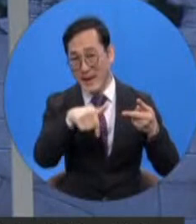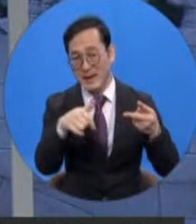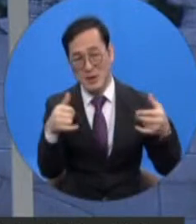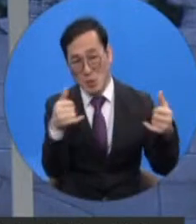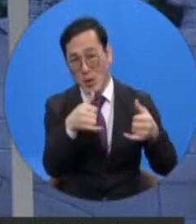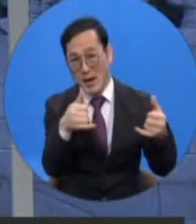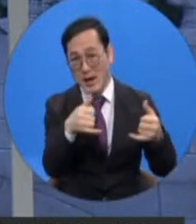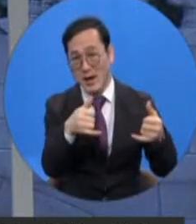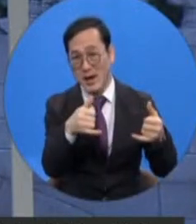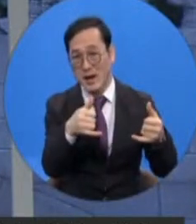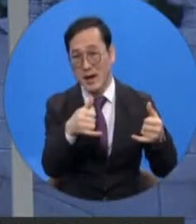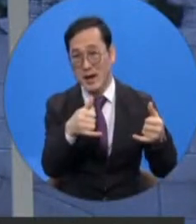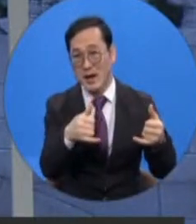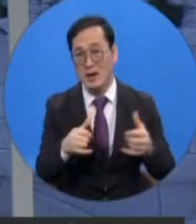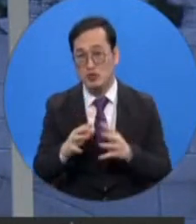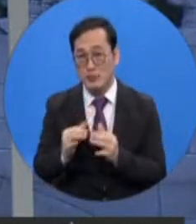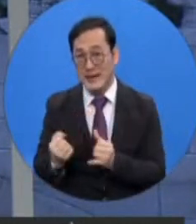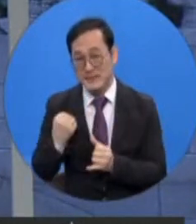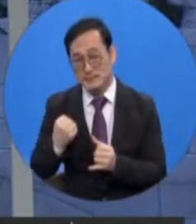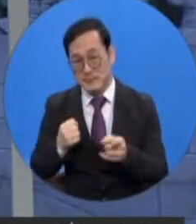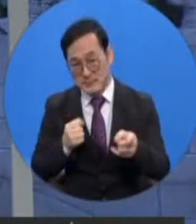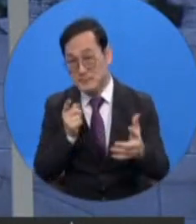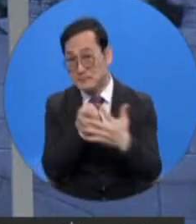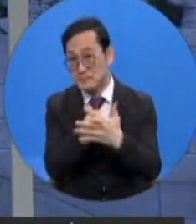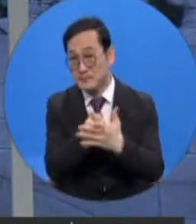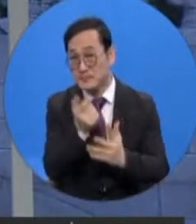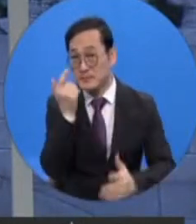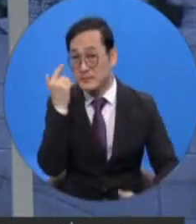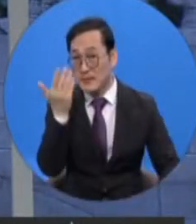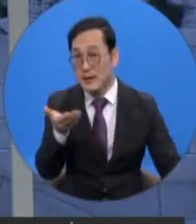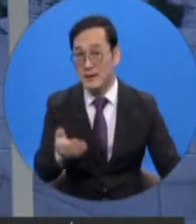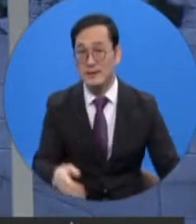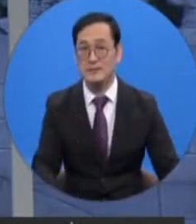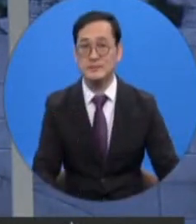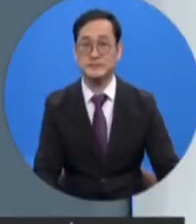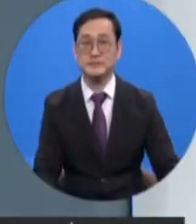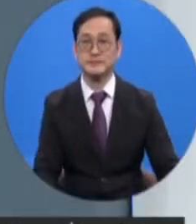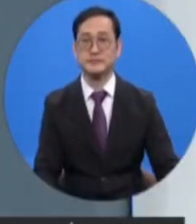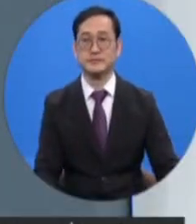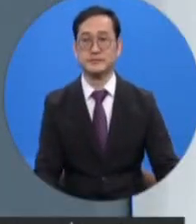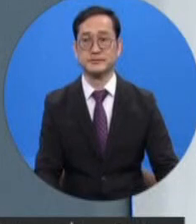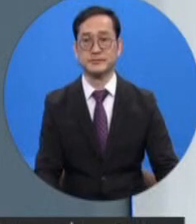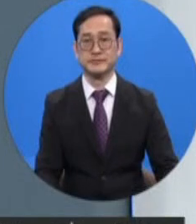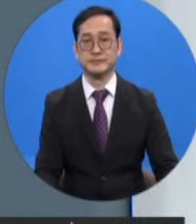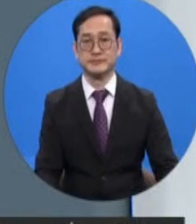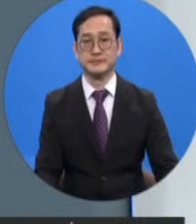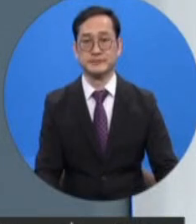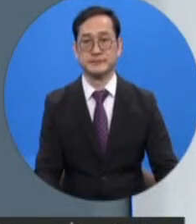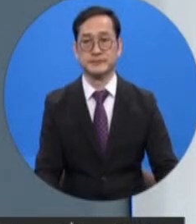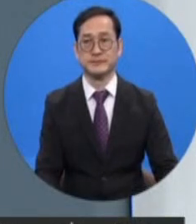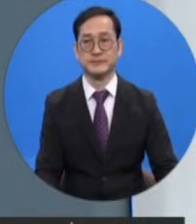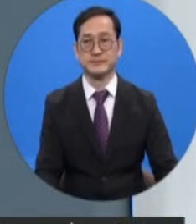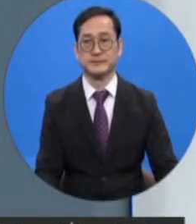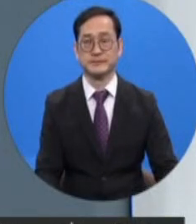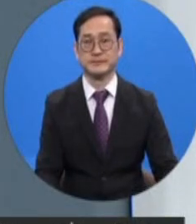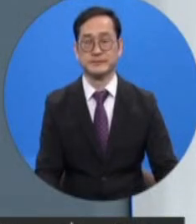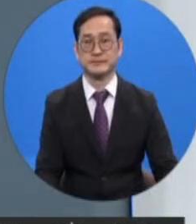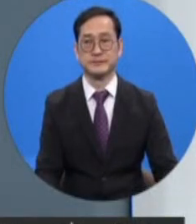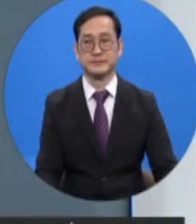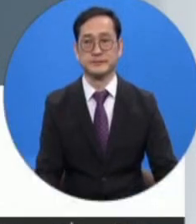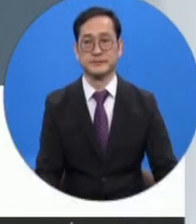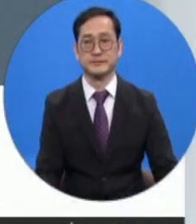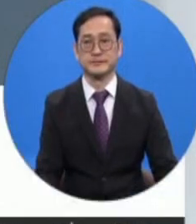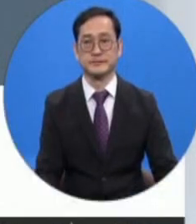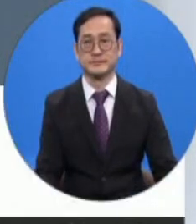의혹에 대해서 이미 국민의힘은 뭐 제보 등을 통해서 알고 있었습니까? 저때 이제 국정감사 때 일이고요. 예. 그때의 상황이랑 지금의 상황은 좀 다르겠죠.